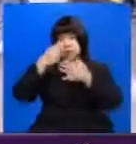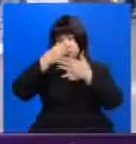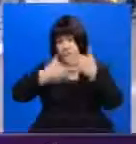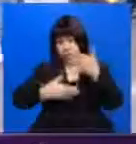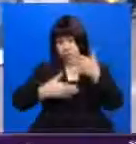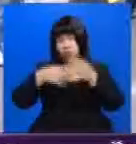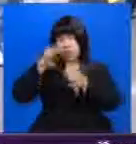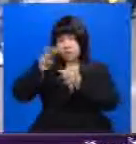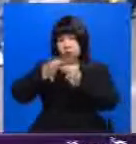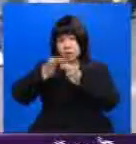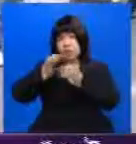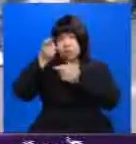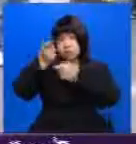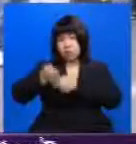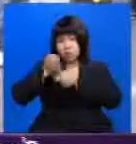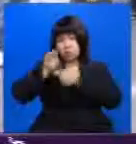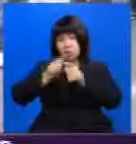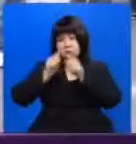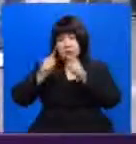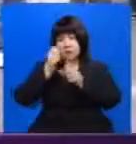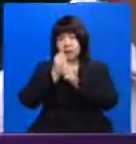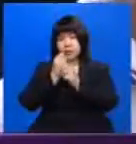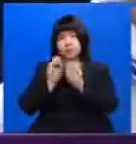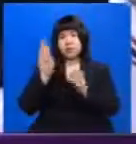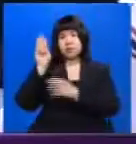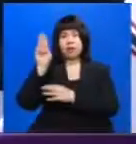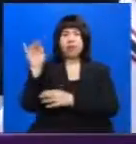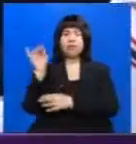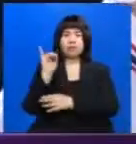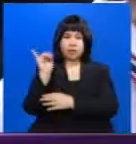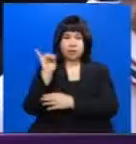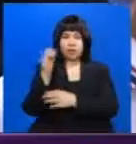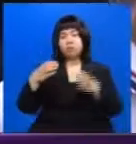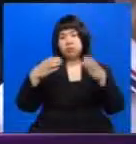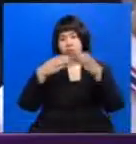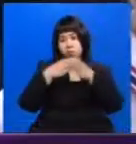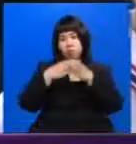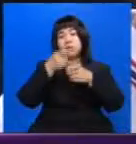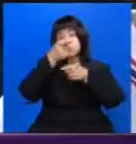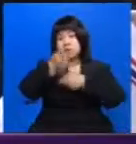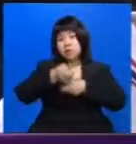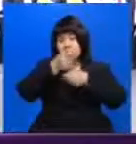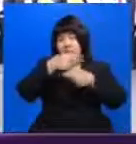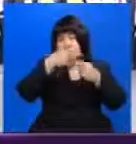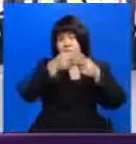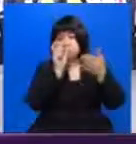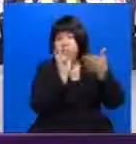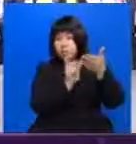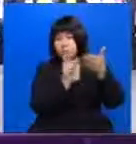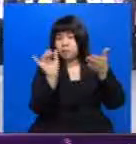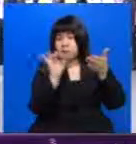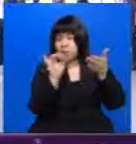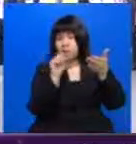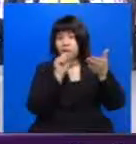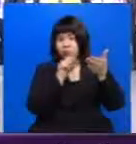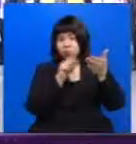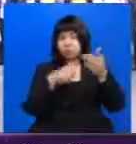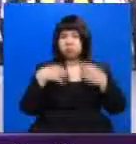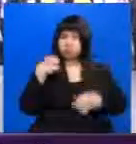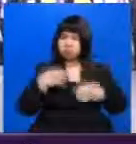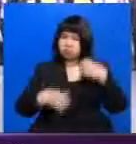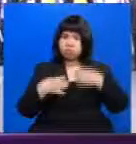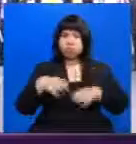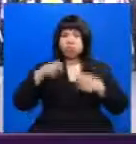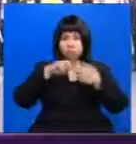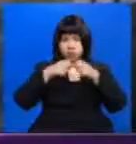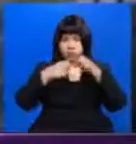แล้วแต่ยังไม่ถูกเรียกให้ไปทำสัญญาและกลุ่มชาวนาที่มีใบประทวนแต่ยังไม่ขึ้นทะเบียนกับทกส.ได้รับความเดือดร้อนจ